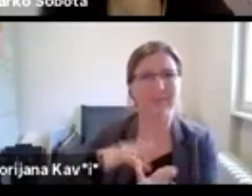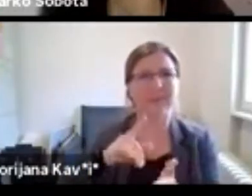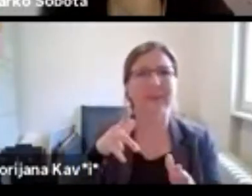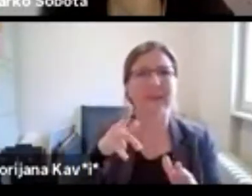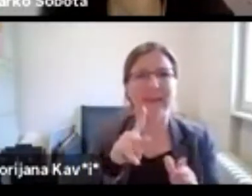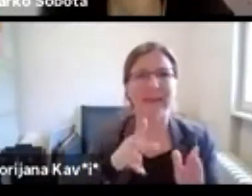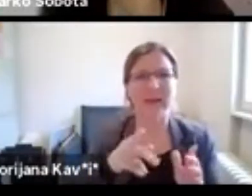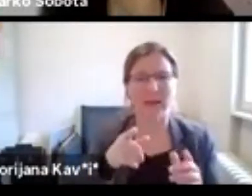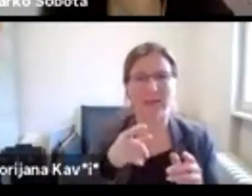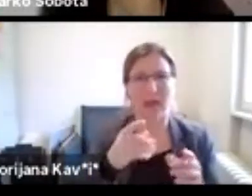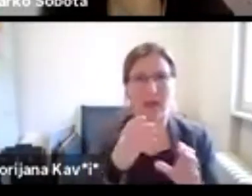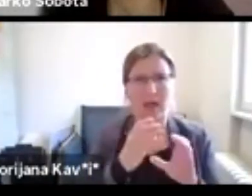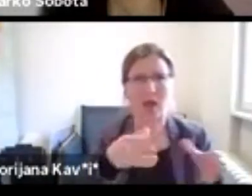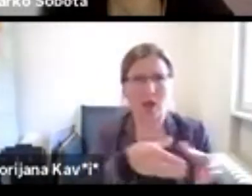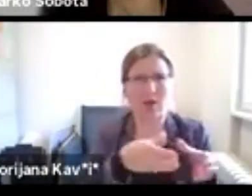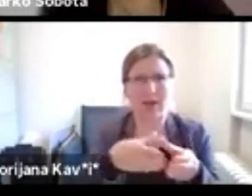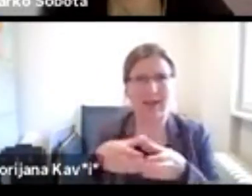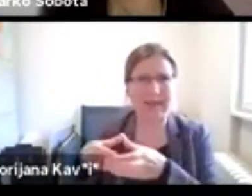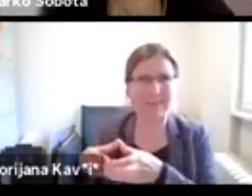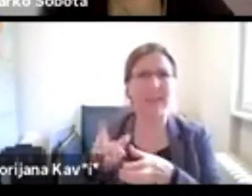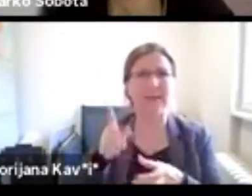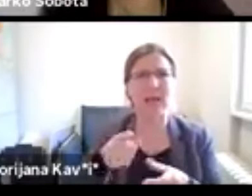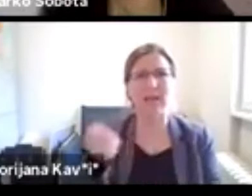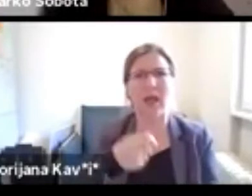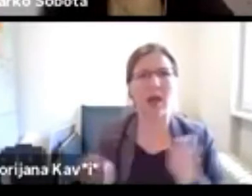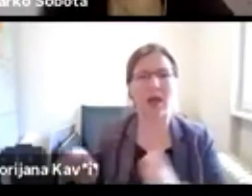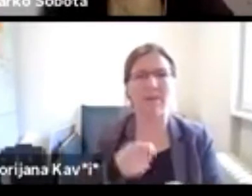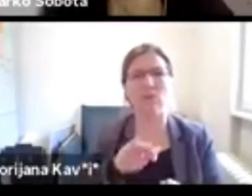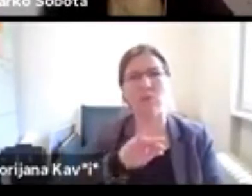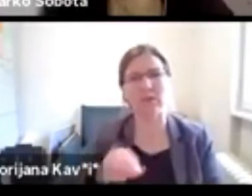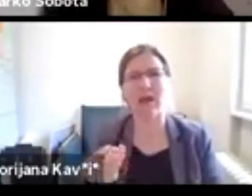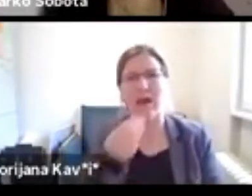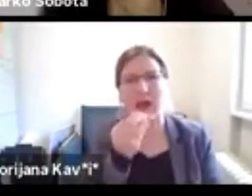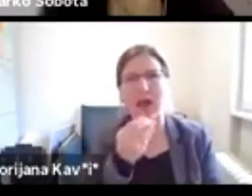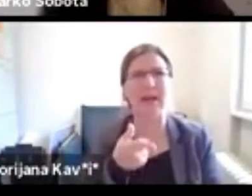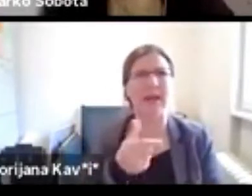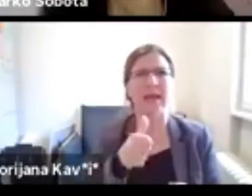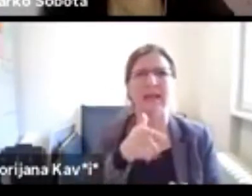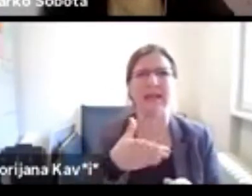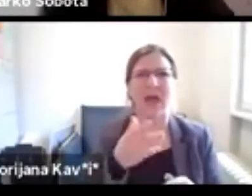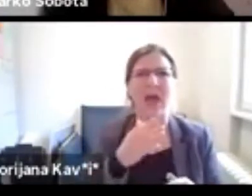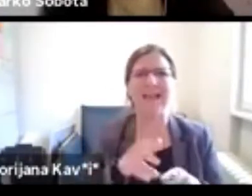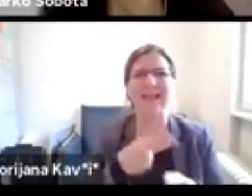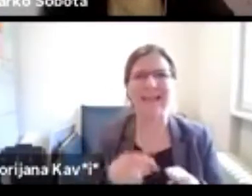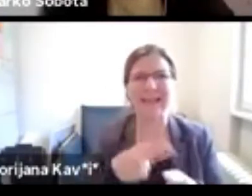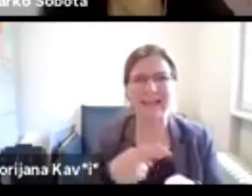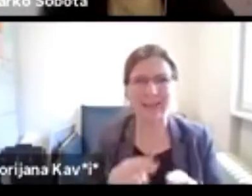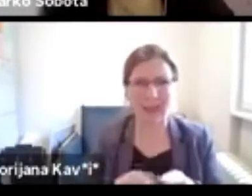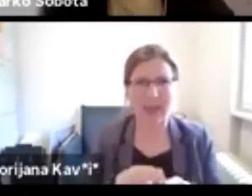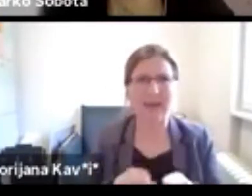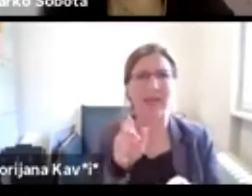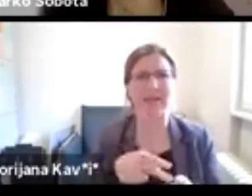namirnice, higijenske potrepštine za osobe s invaliditetom i za starije osobe koje su u samačkim kućanstvima, a da se nalaze u